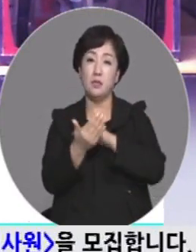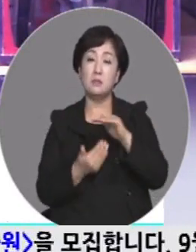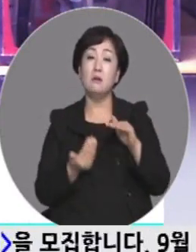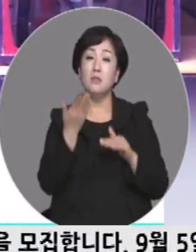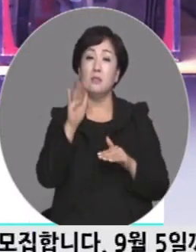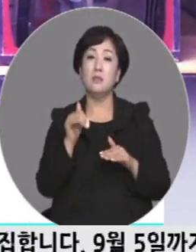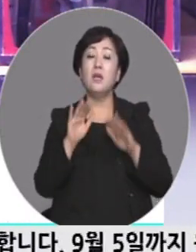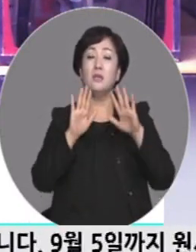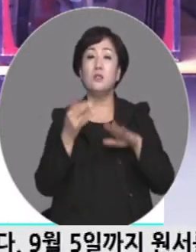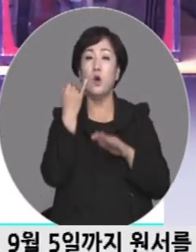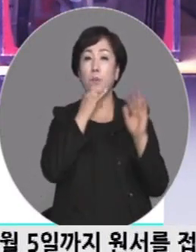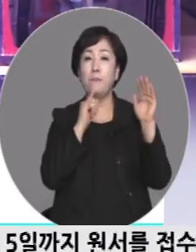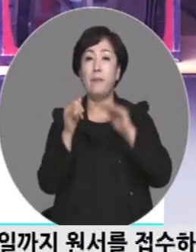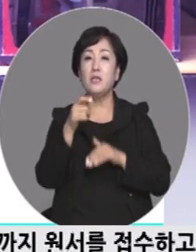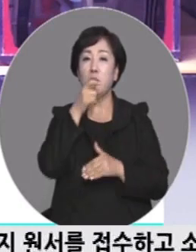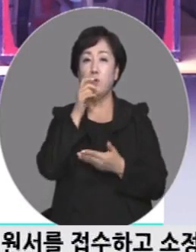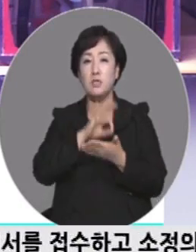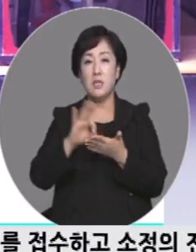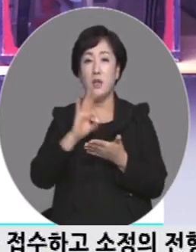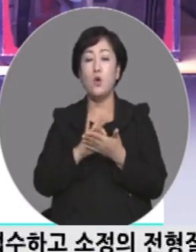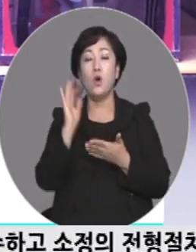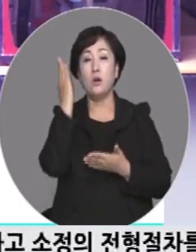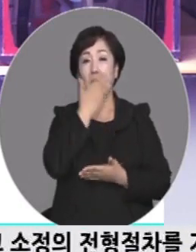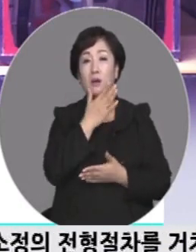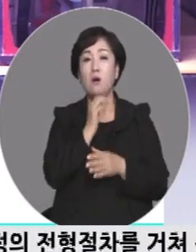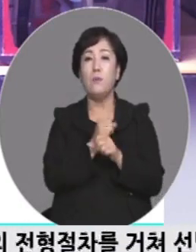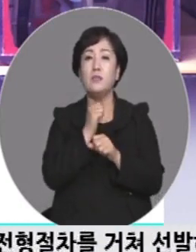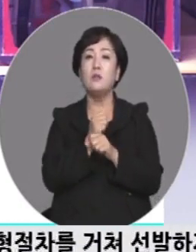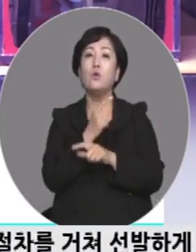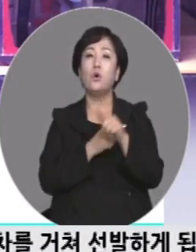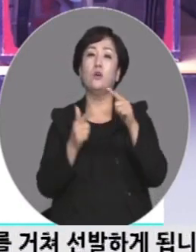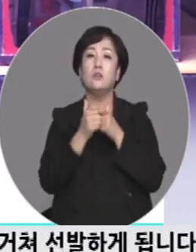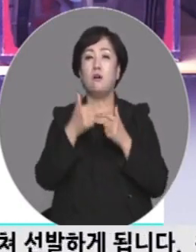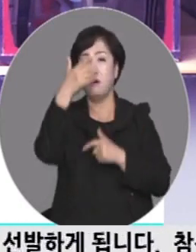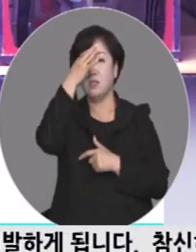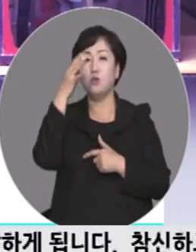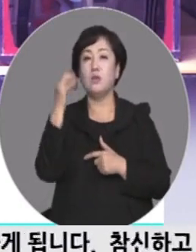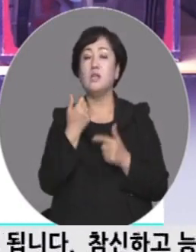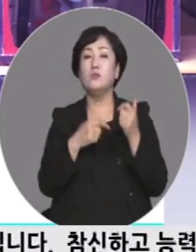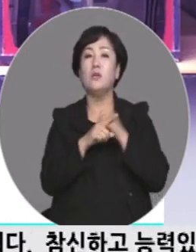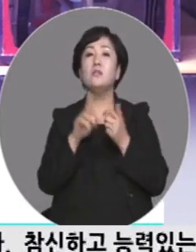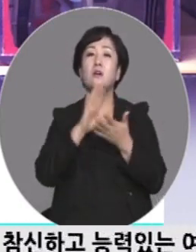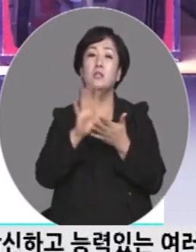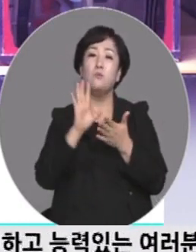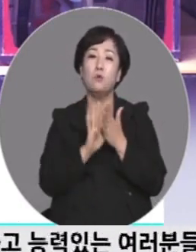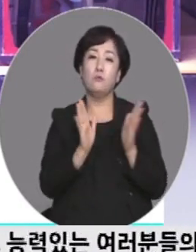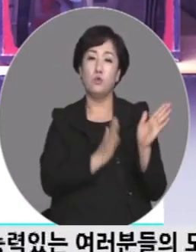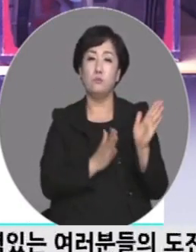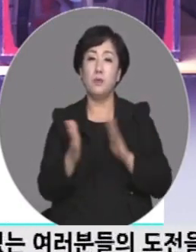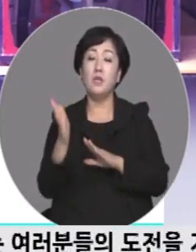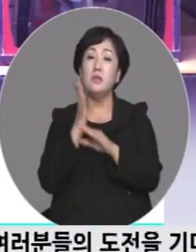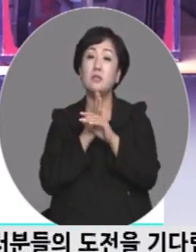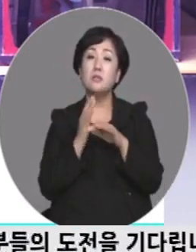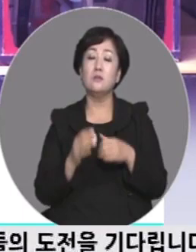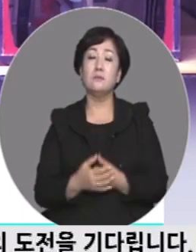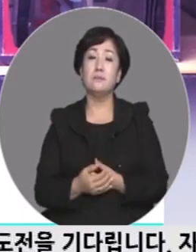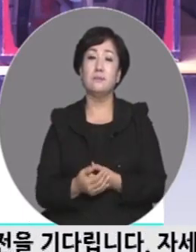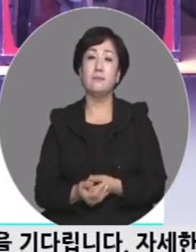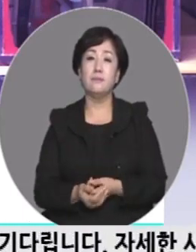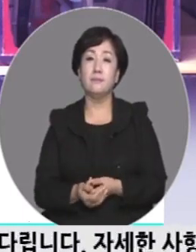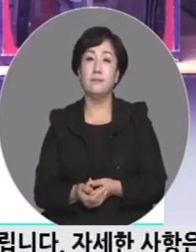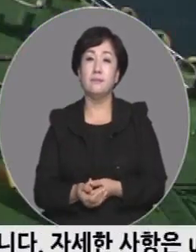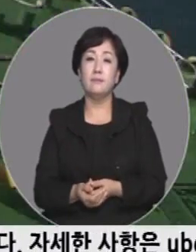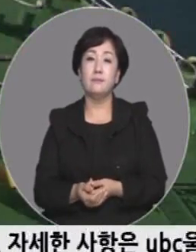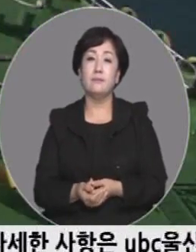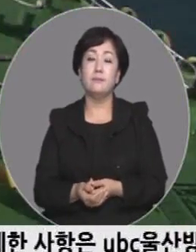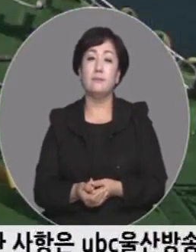이 해수전지를 이용해 바닷물을 살균하고 중화하는 기술도 개발해 제품 출시를 앞두고 있습니다. 김익현 기자입니다.